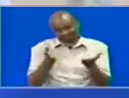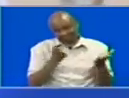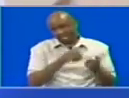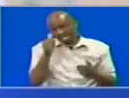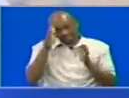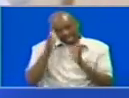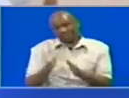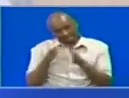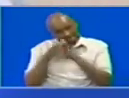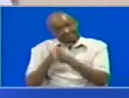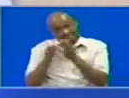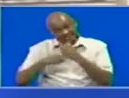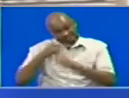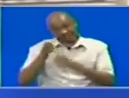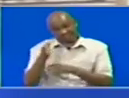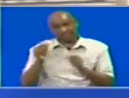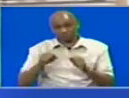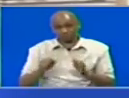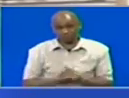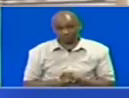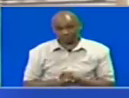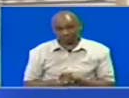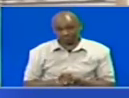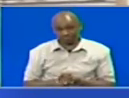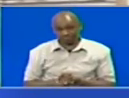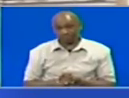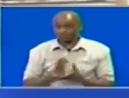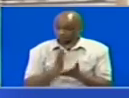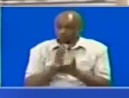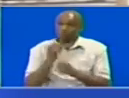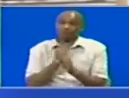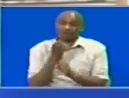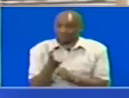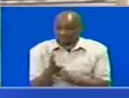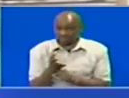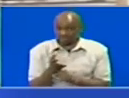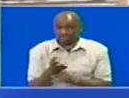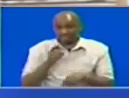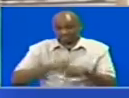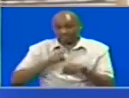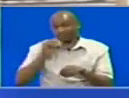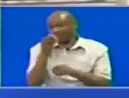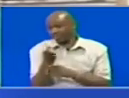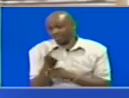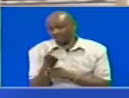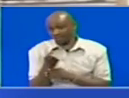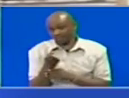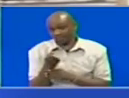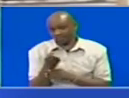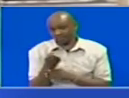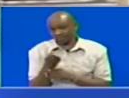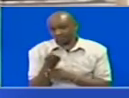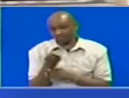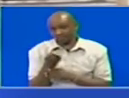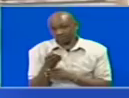any other sexual activity. Sometimes kuna huwa kuna kazi unaenda, labda unaenda mbali, unaweza enda